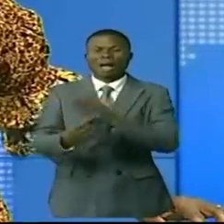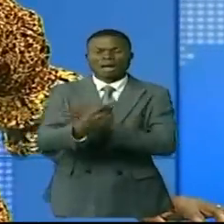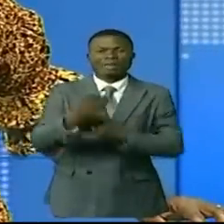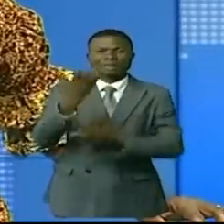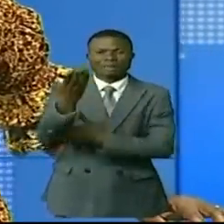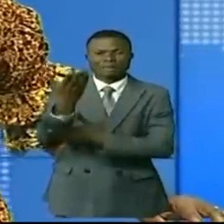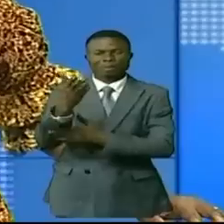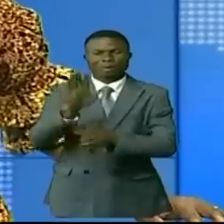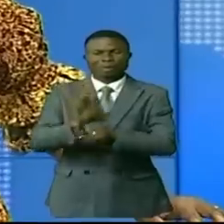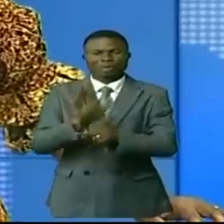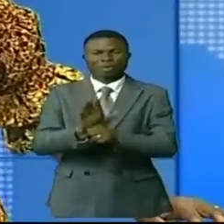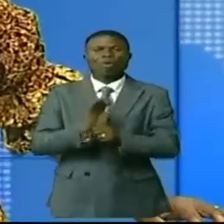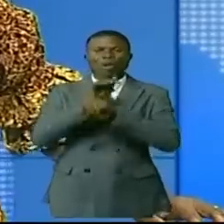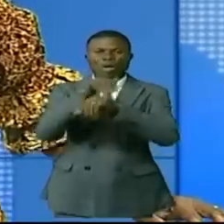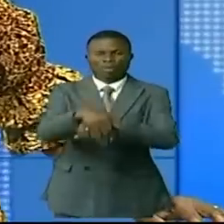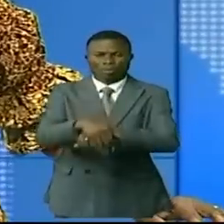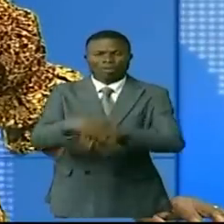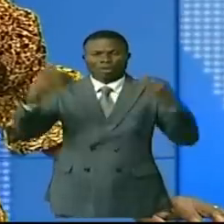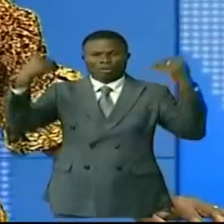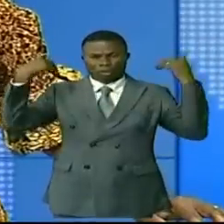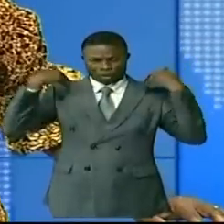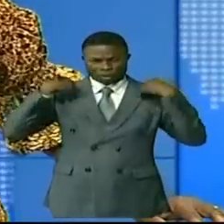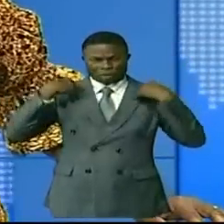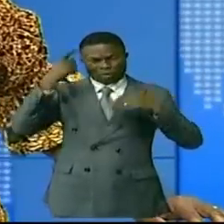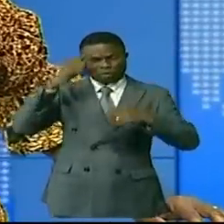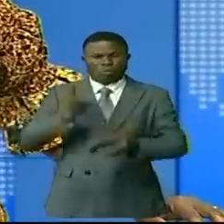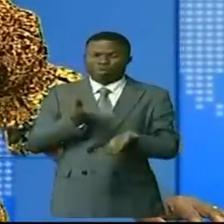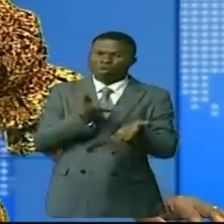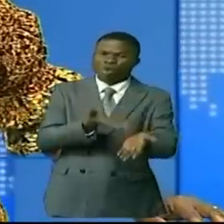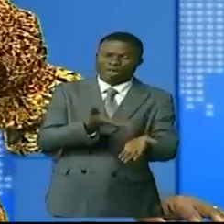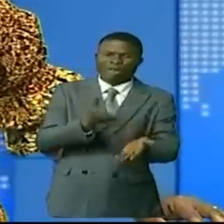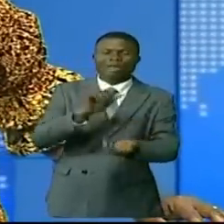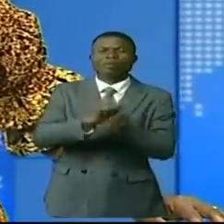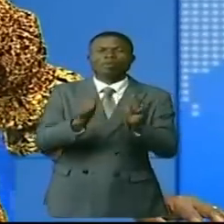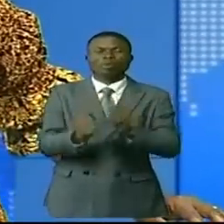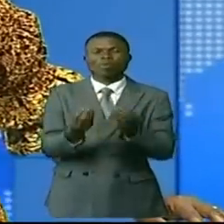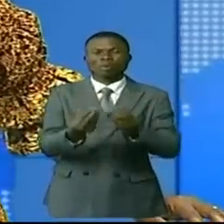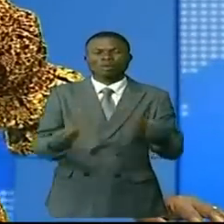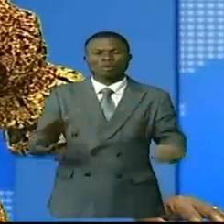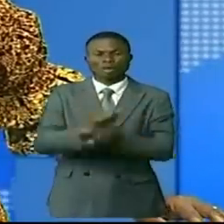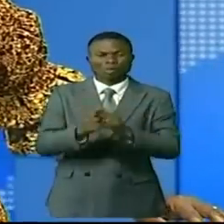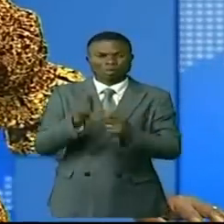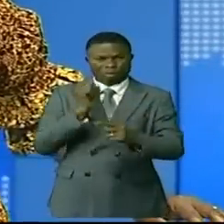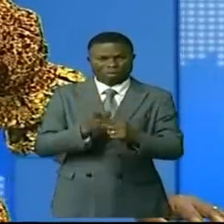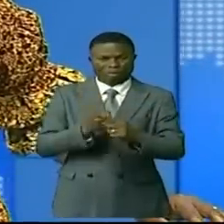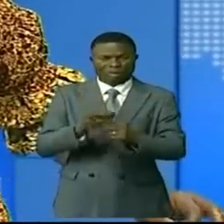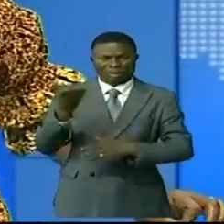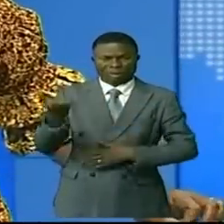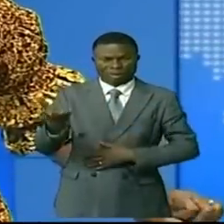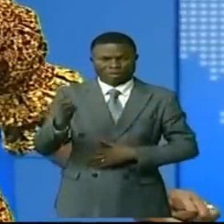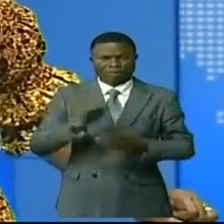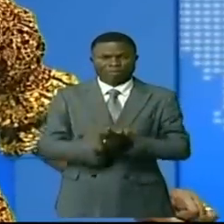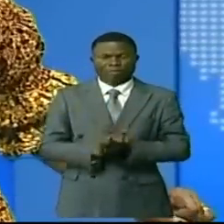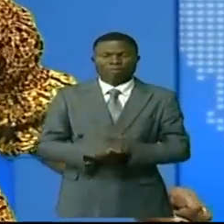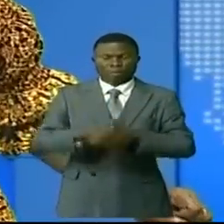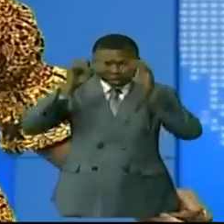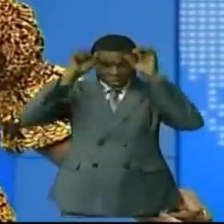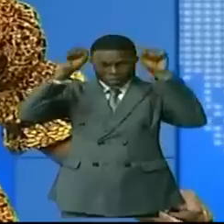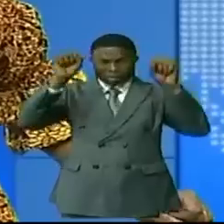sollicite l'implication des autorités du gouvernement provincial et central. Le chef de